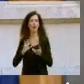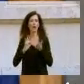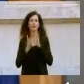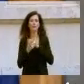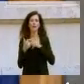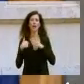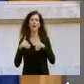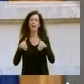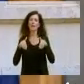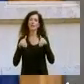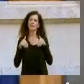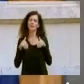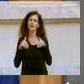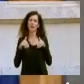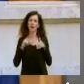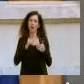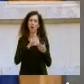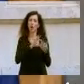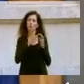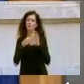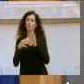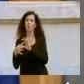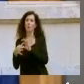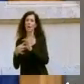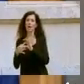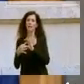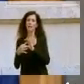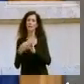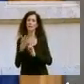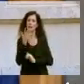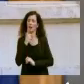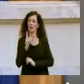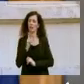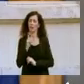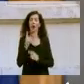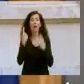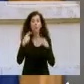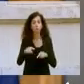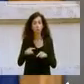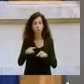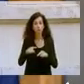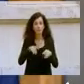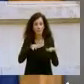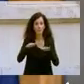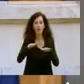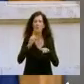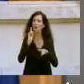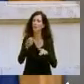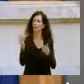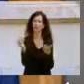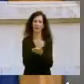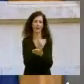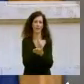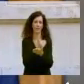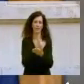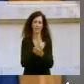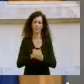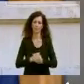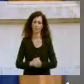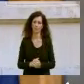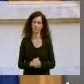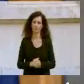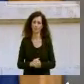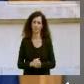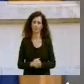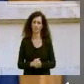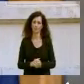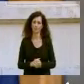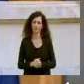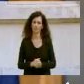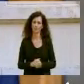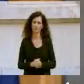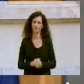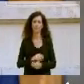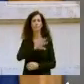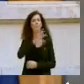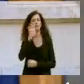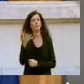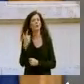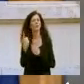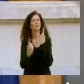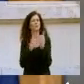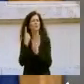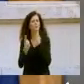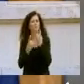inconveniente un meccanismo da scacciare via per quanto riguarda l'altro aspetto guardate che questo governo